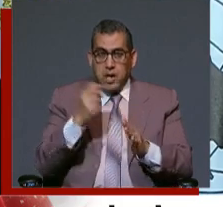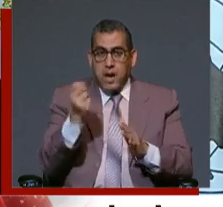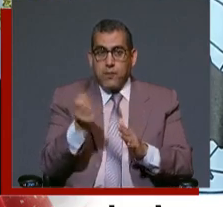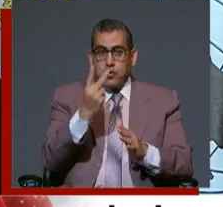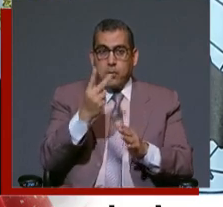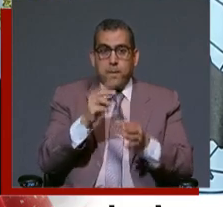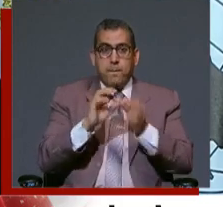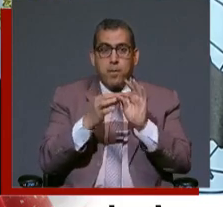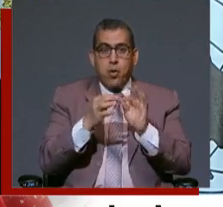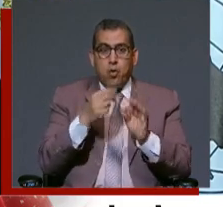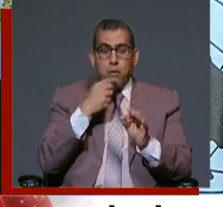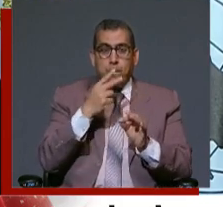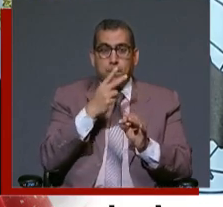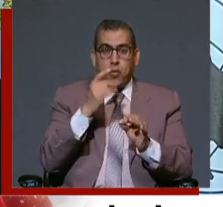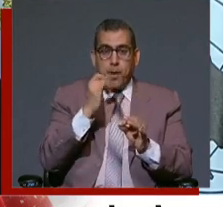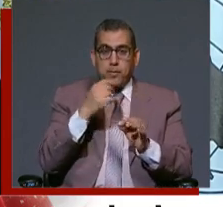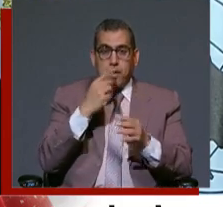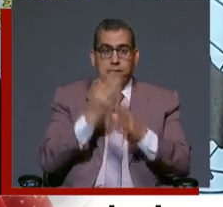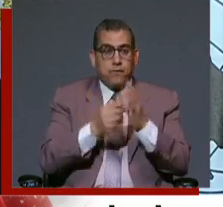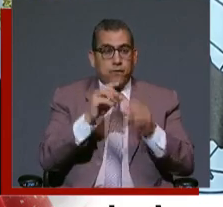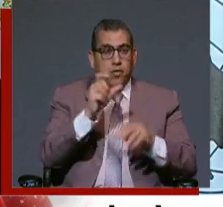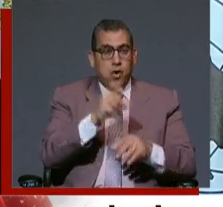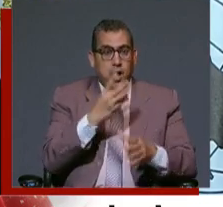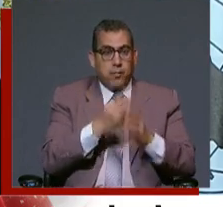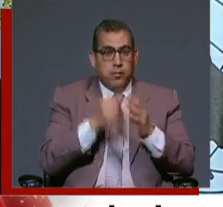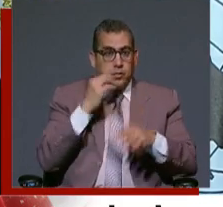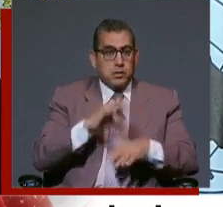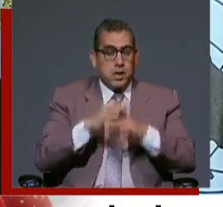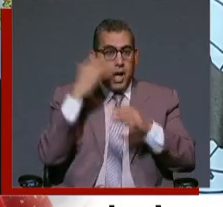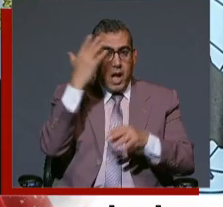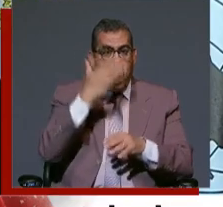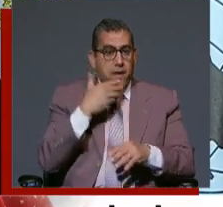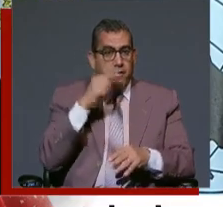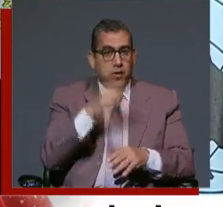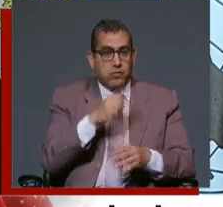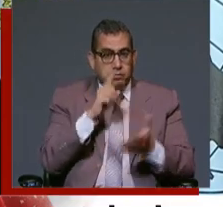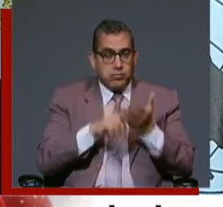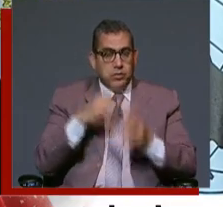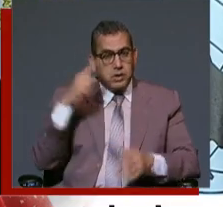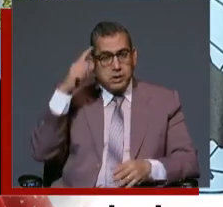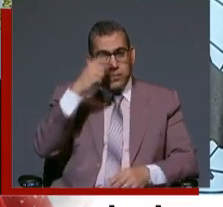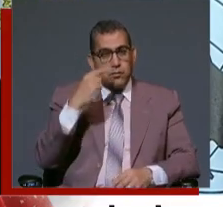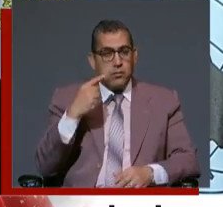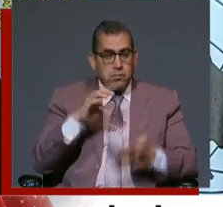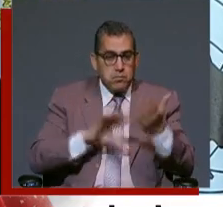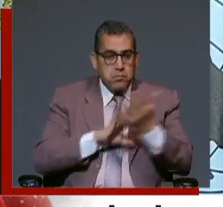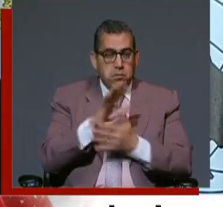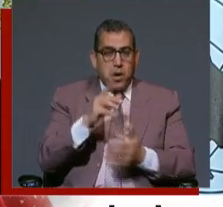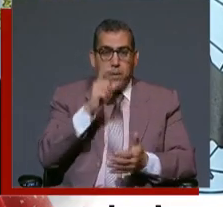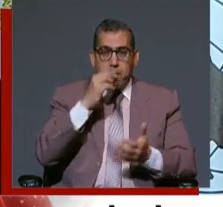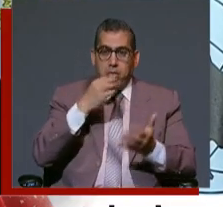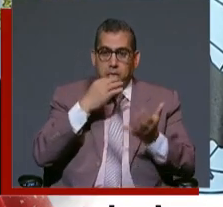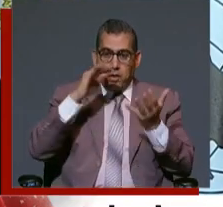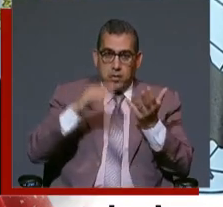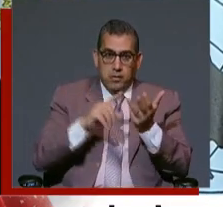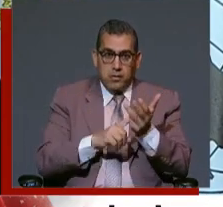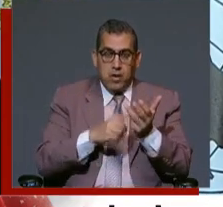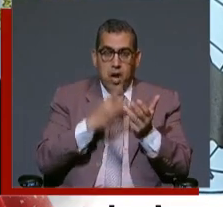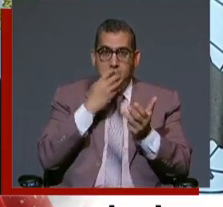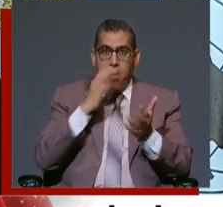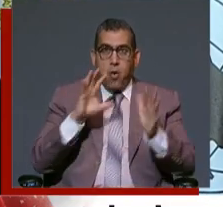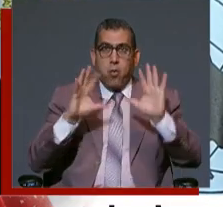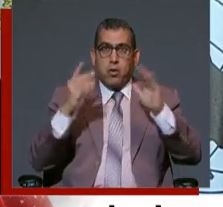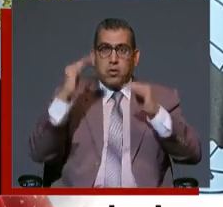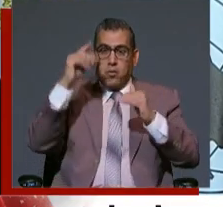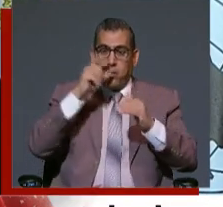إلى 250 مليون نسمة من سكان إفريقيا قد عانوا في مشاكل نقص المياه نتيجة التغيرات